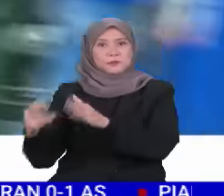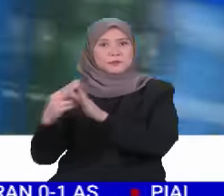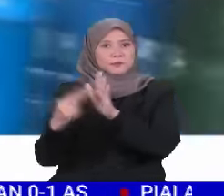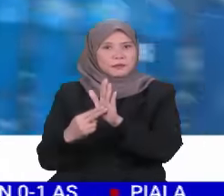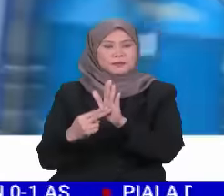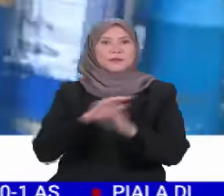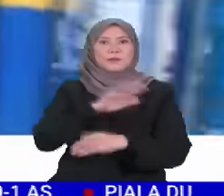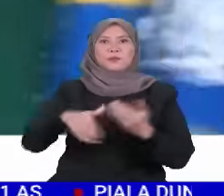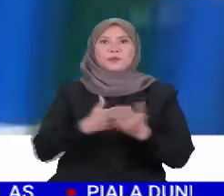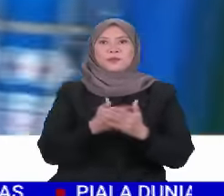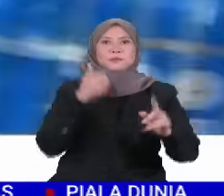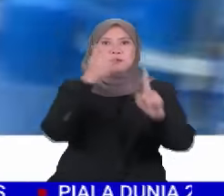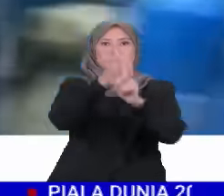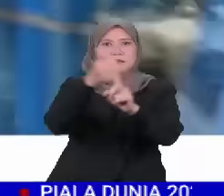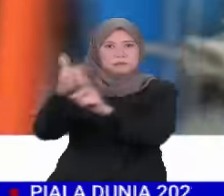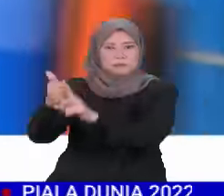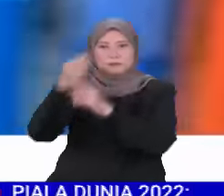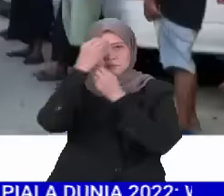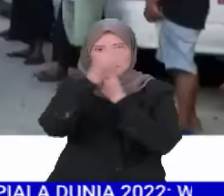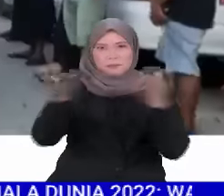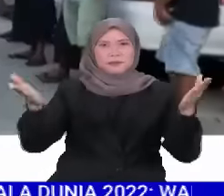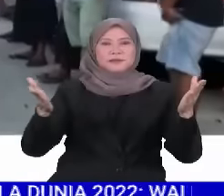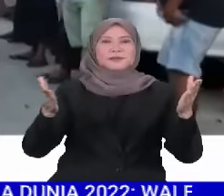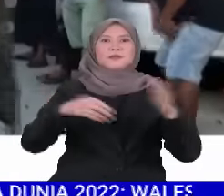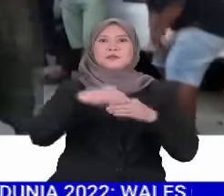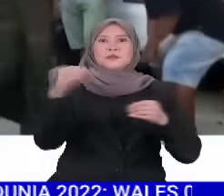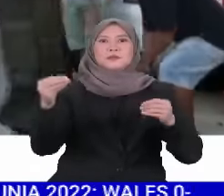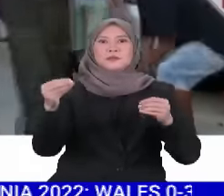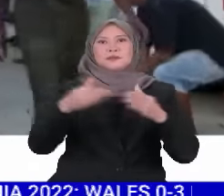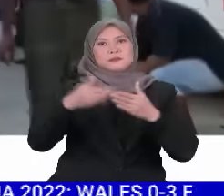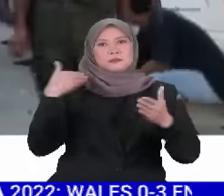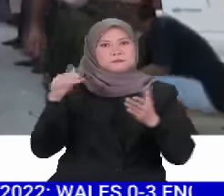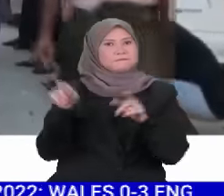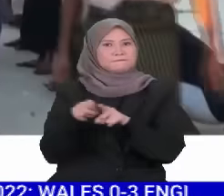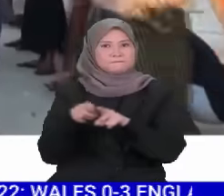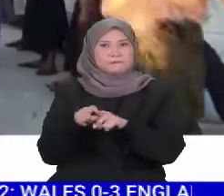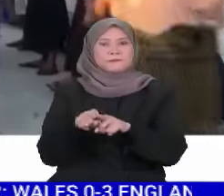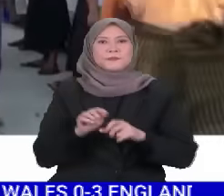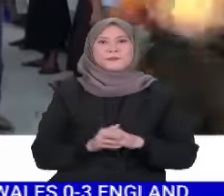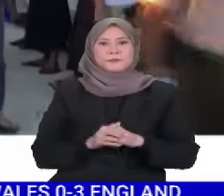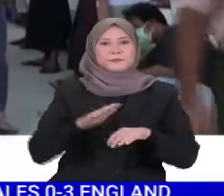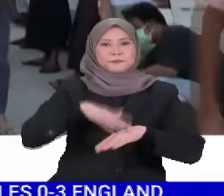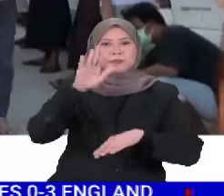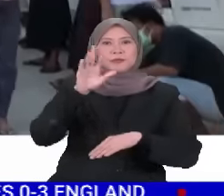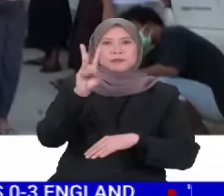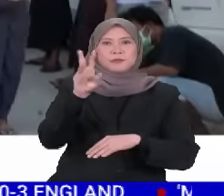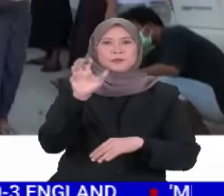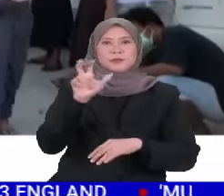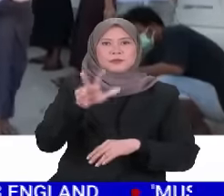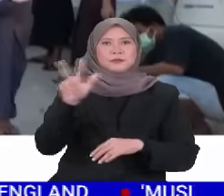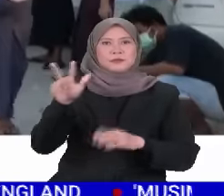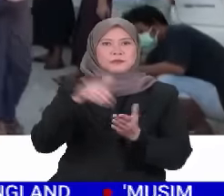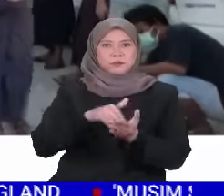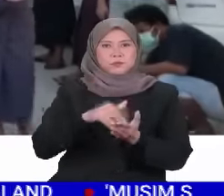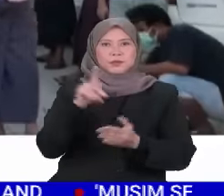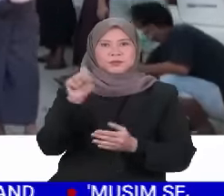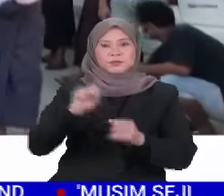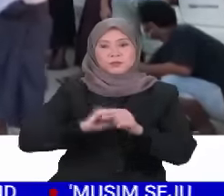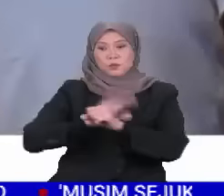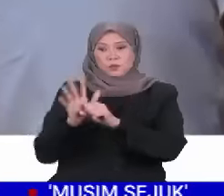meliputi semua perintah pengumuman dan arahan yang dikeluarkan sebelum ini lebih 633.000